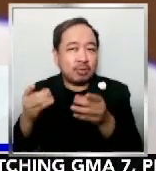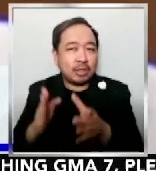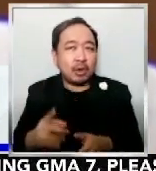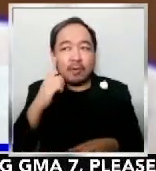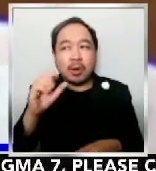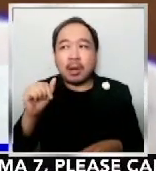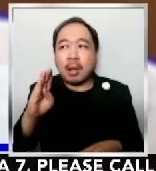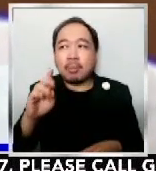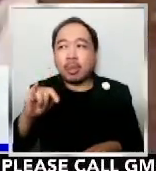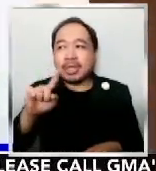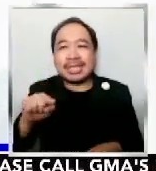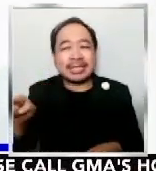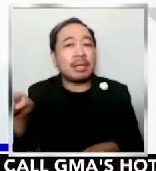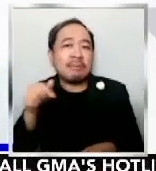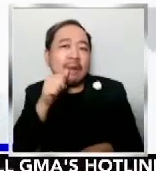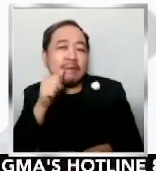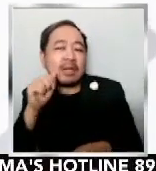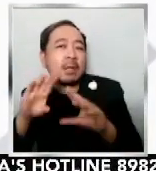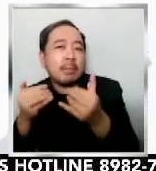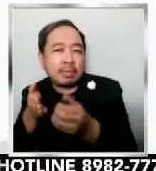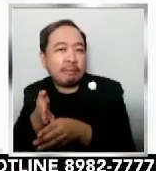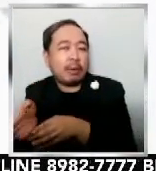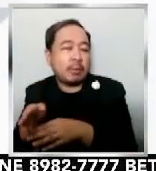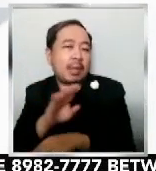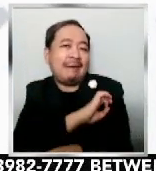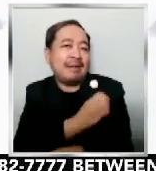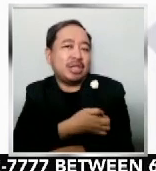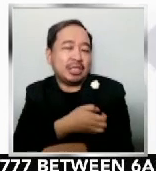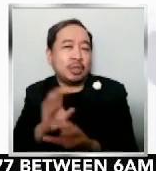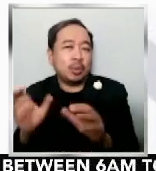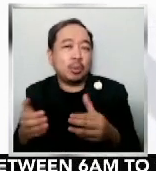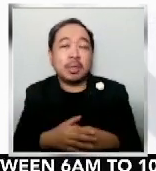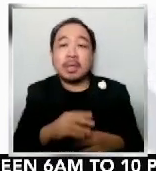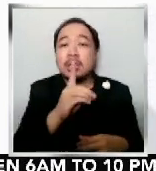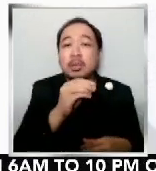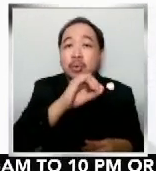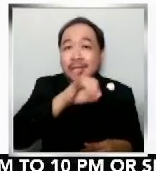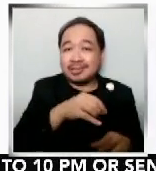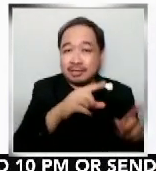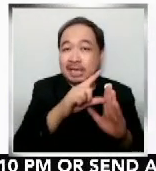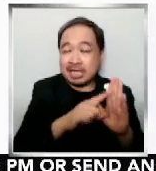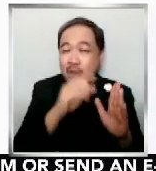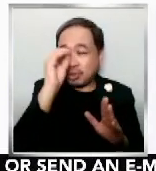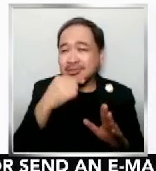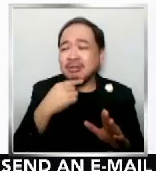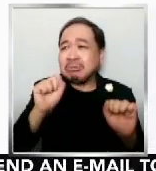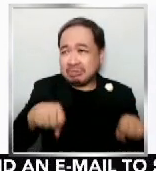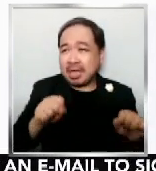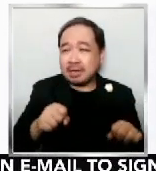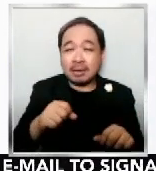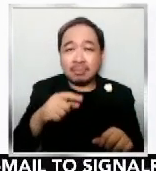pribadong kumpanya sa energy sector. Sa legal opinion ay nilabas sa Department of Justice, pwede. Hindi raw saklaw sa ipinagbabawal ng RA